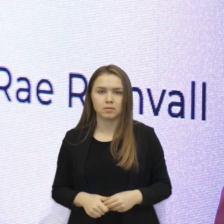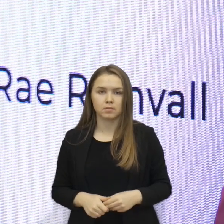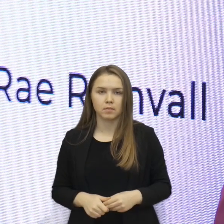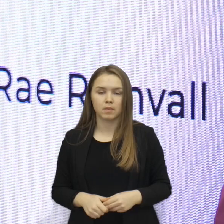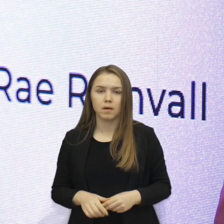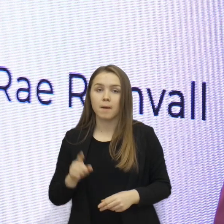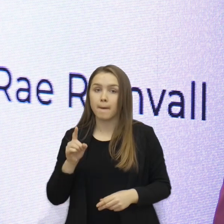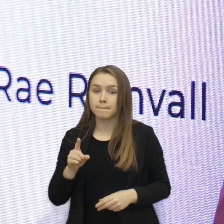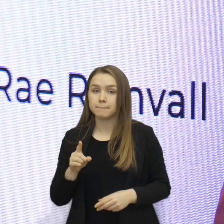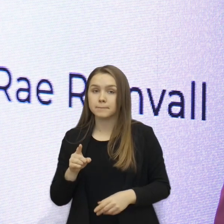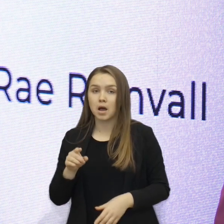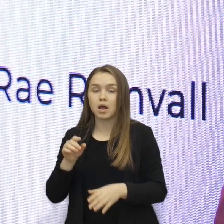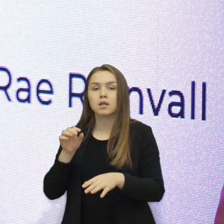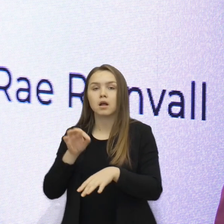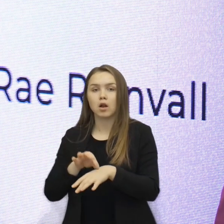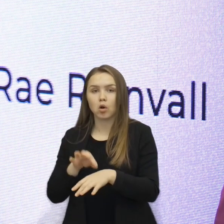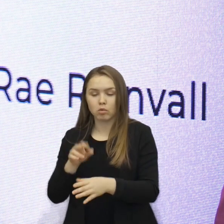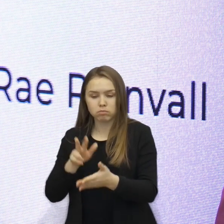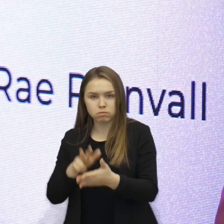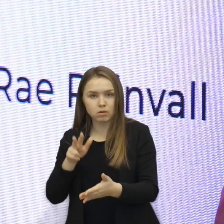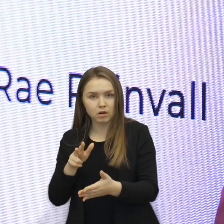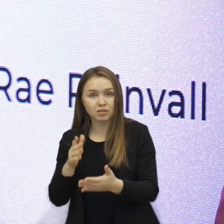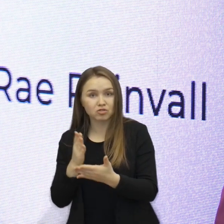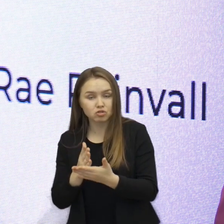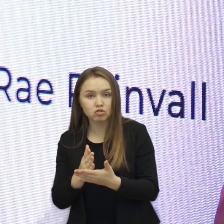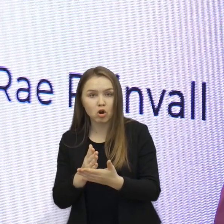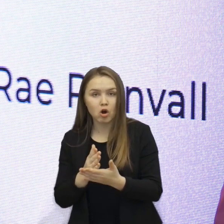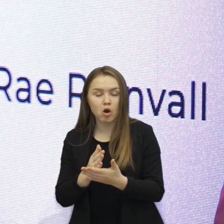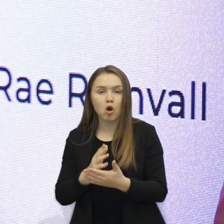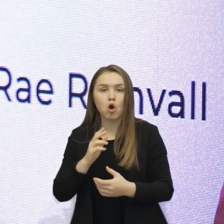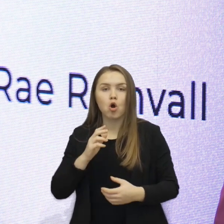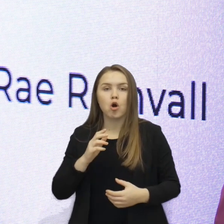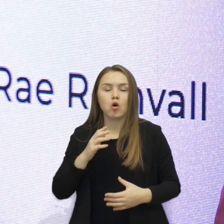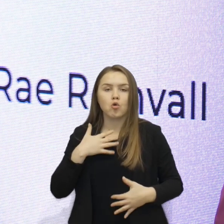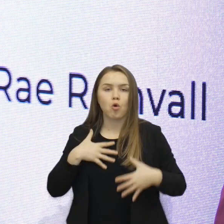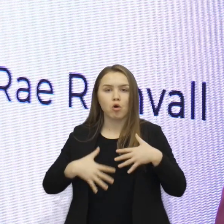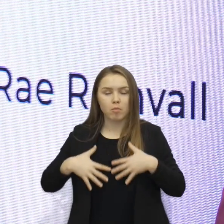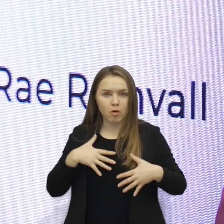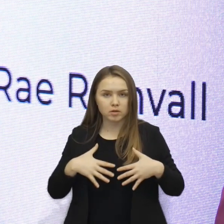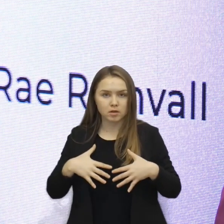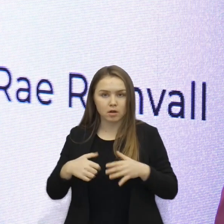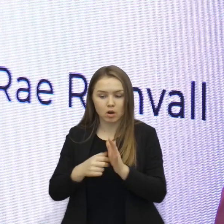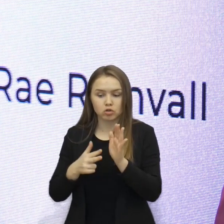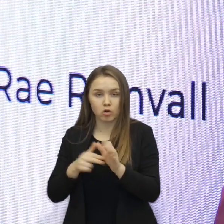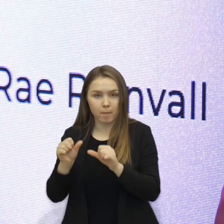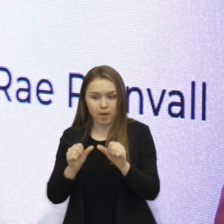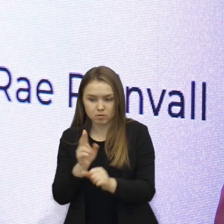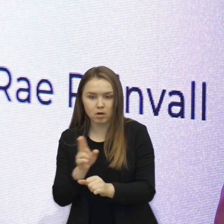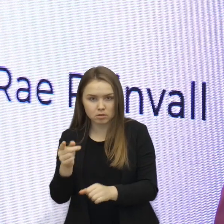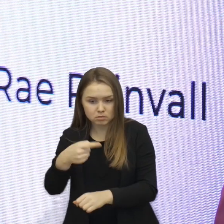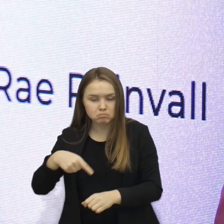tik tai diagnozės gavimas ir hormonų gavimas pilnamečiams asmenims.